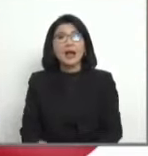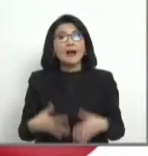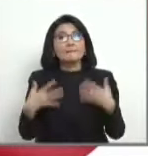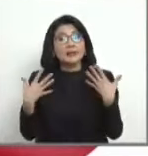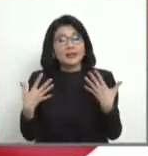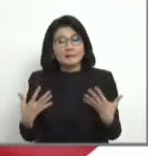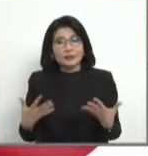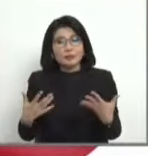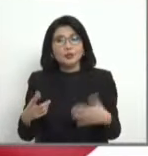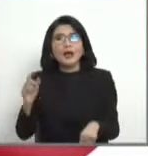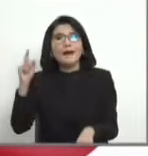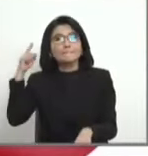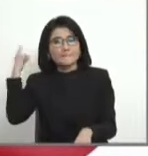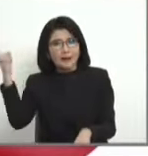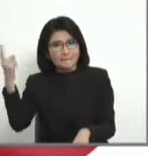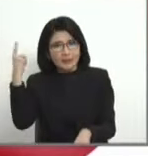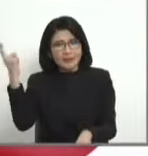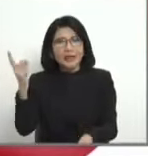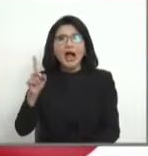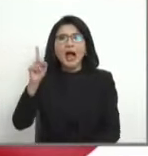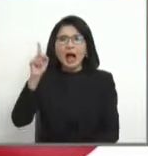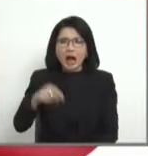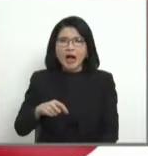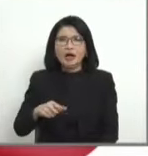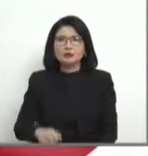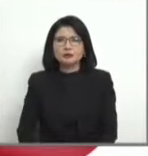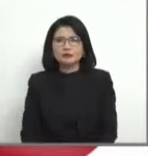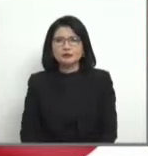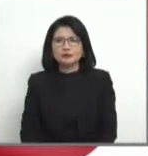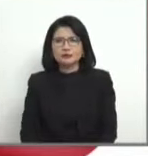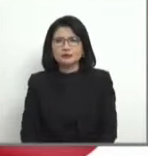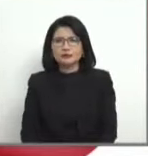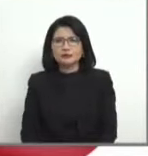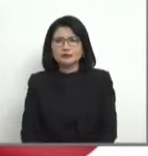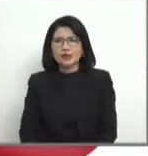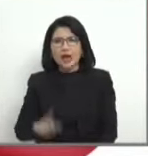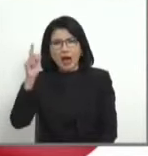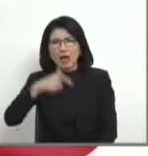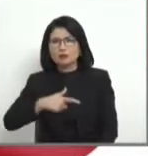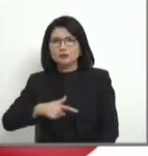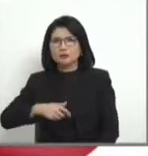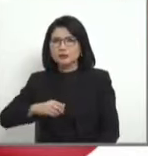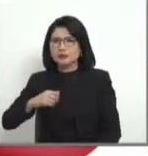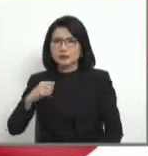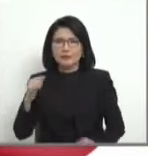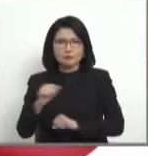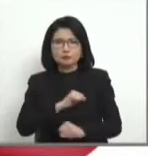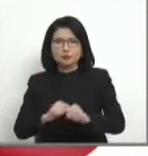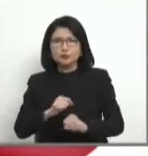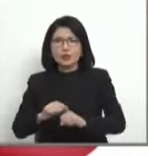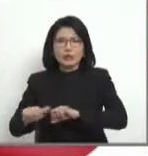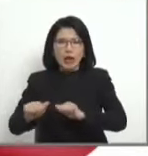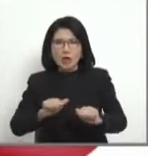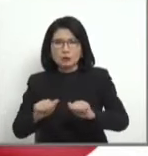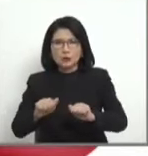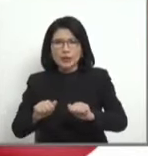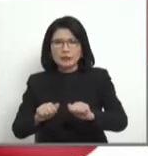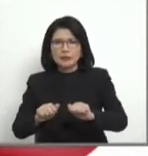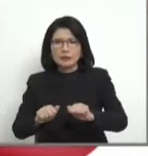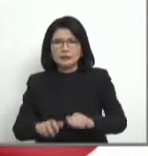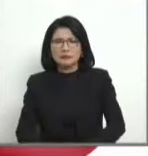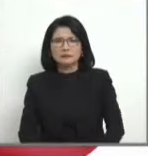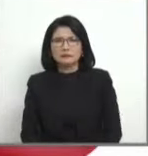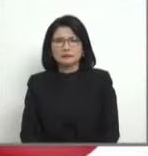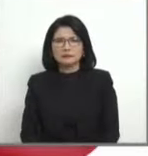bagaimanapun pemerintah saya kira harus ambil tindakan-tindakan yang cukup darurat. Dan untuk itu menurut kami